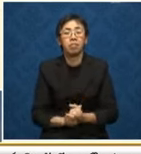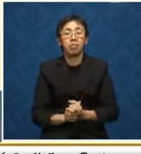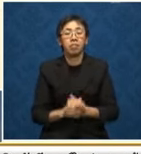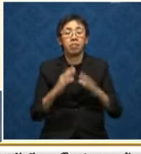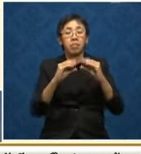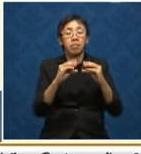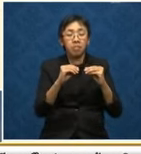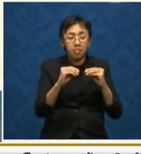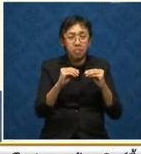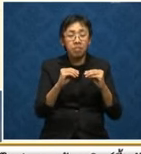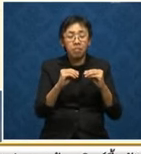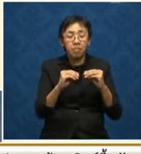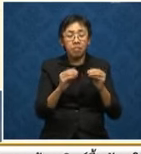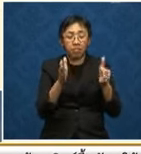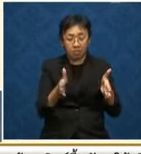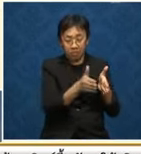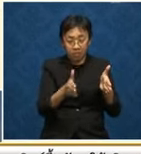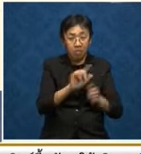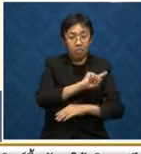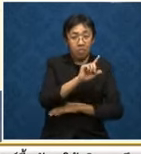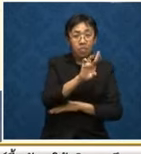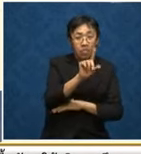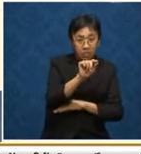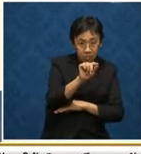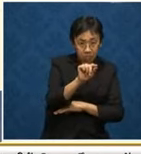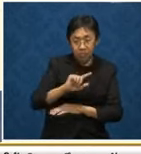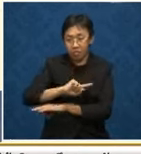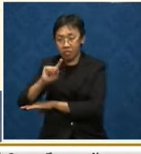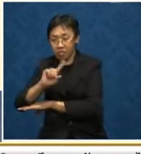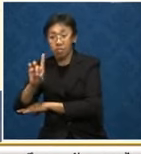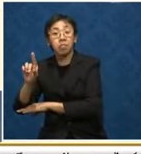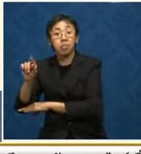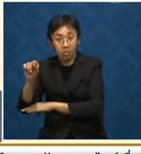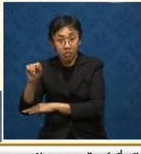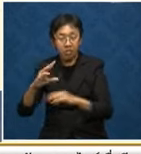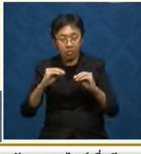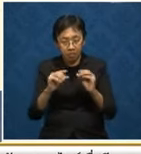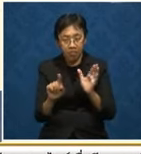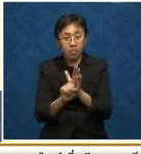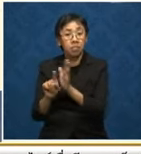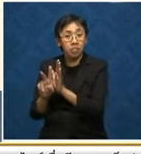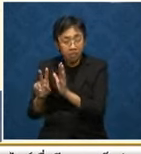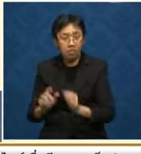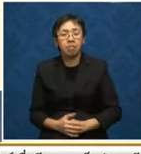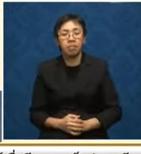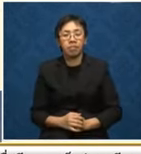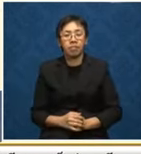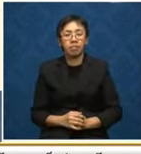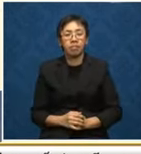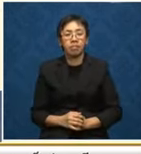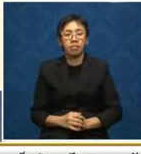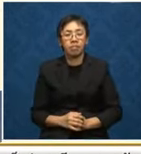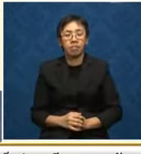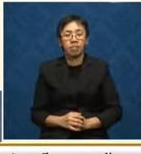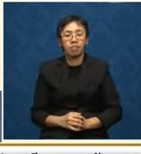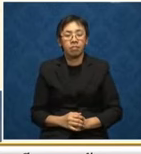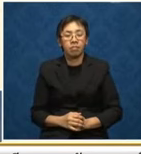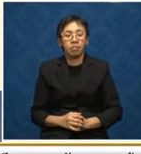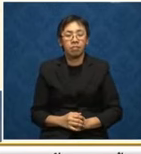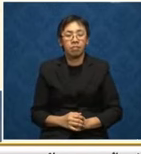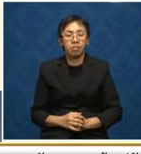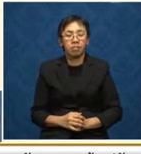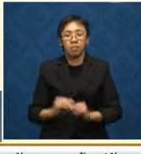ละ120วันนะครับเพราะฉะนั้นแต่ในรัฐธรรมนูญก็กำหนด